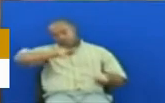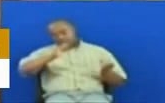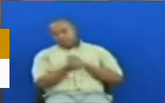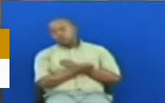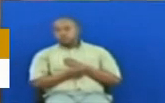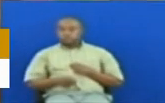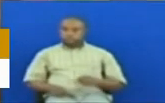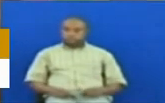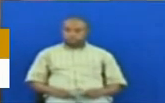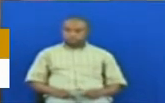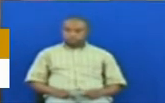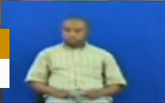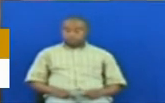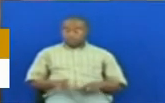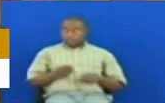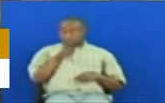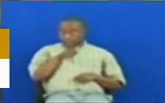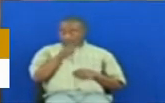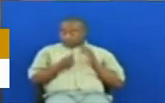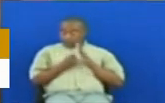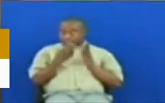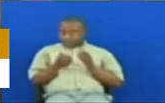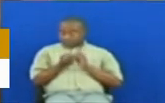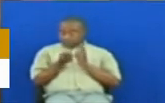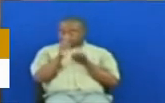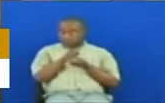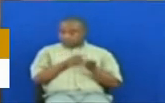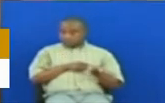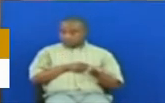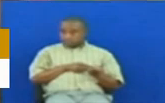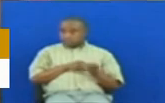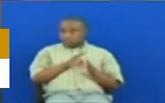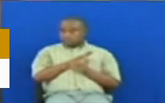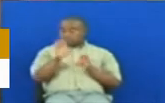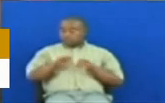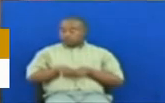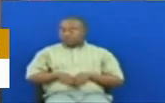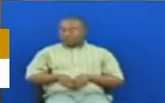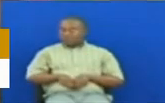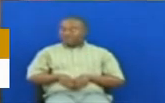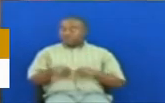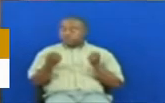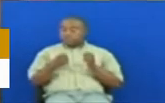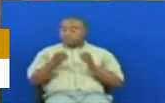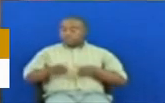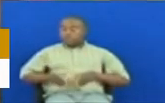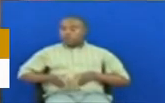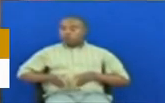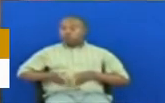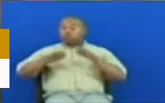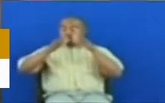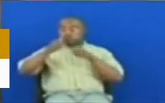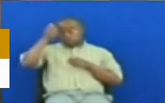lakini tukibadilisha hapa sasa hivi tutakuwa tumevunja mojawapo ya nguzo ambazo zilibeba